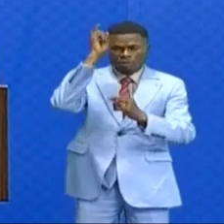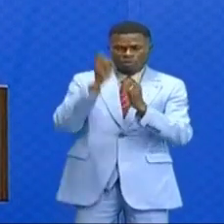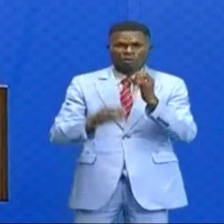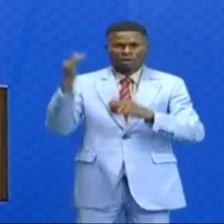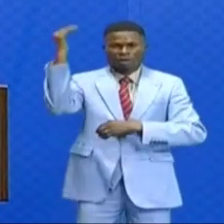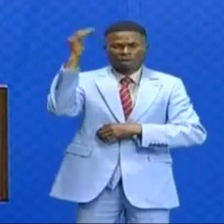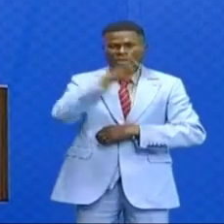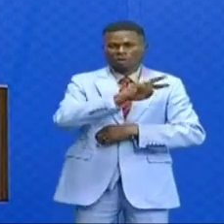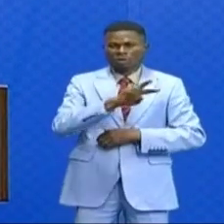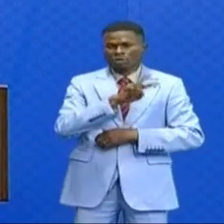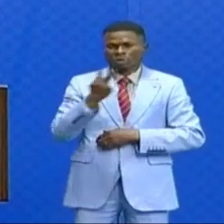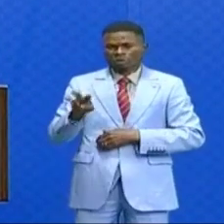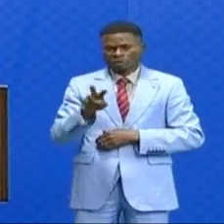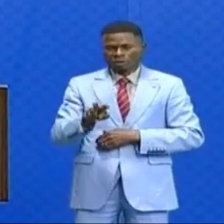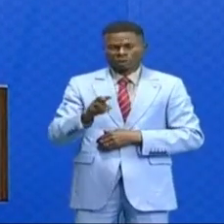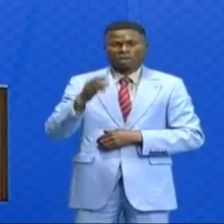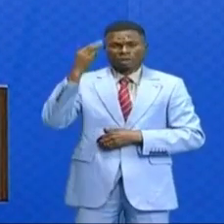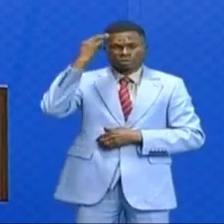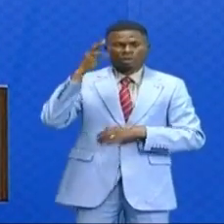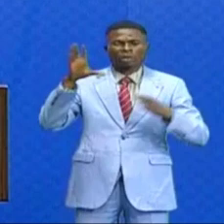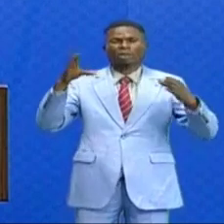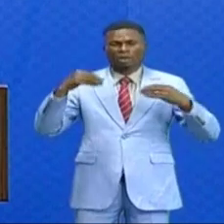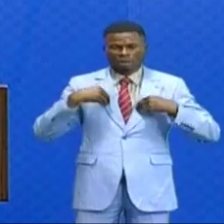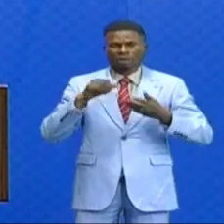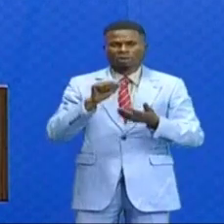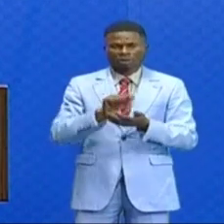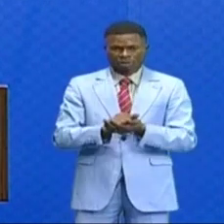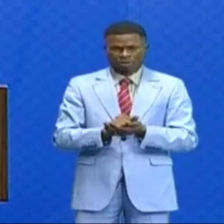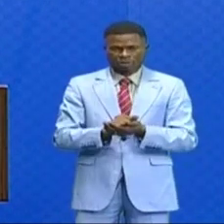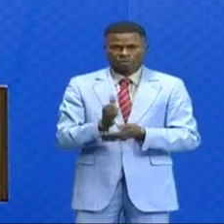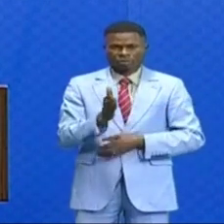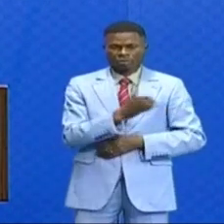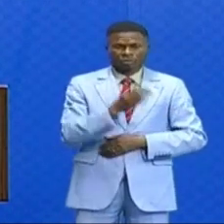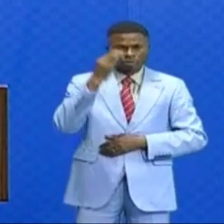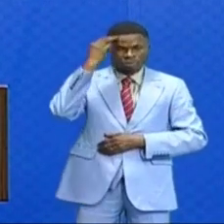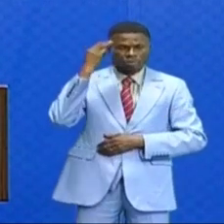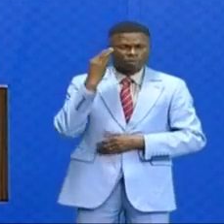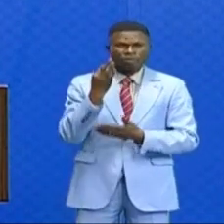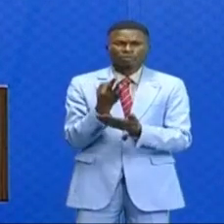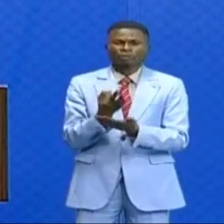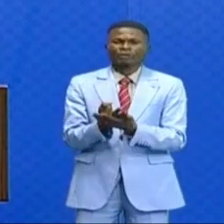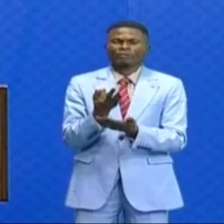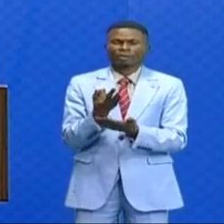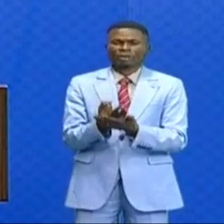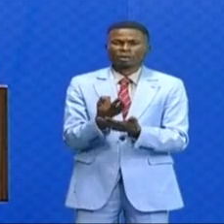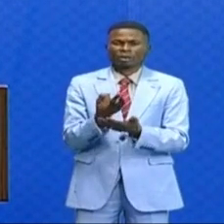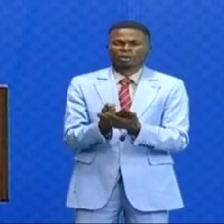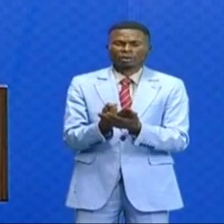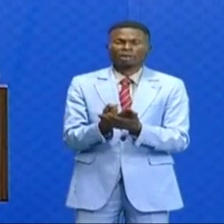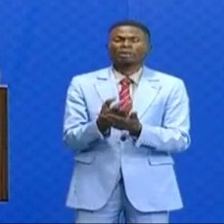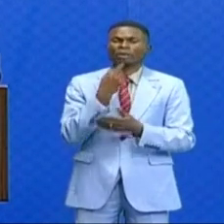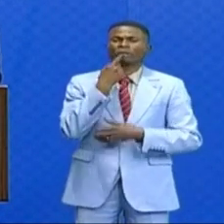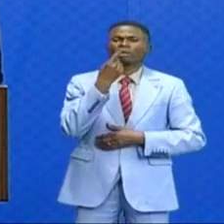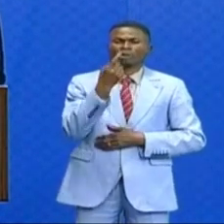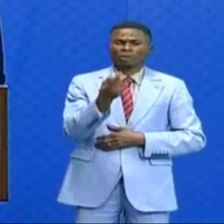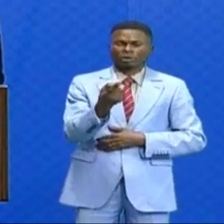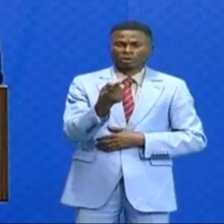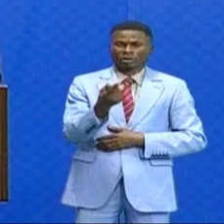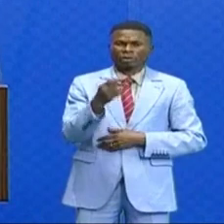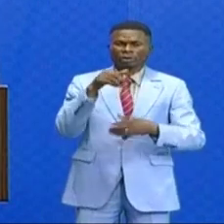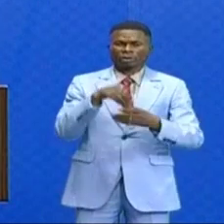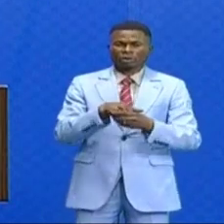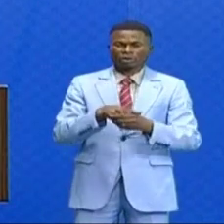Le Conseil a pris acte de ces deux rapports. Le ministre des Finances a rappelé qu'au cours